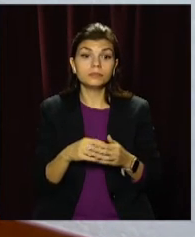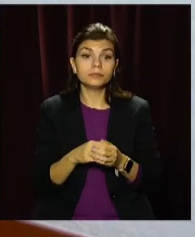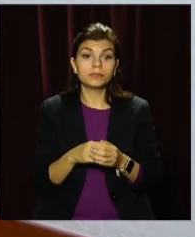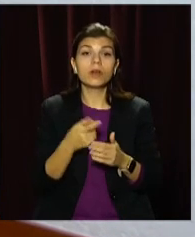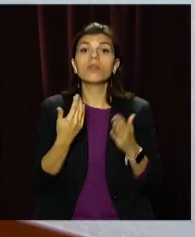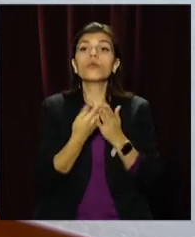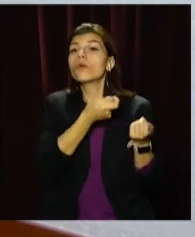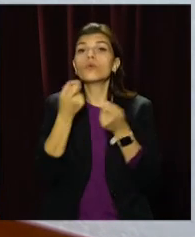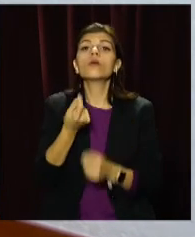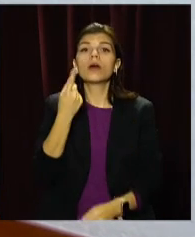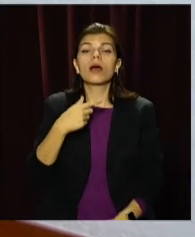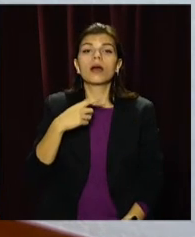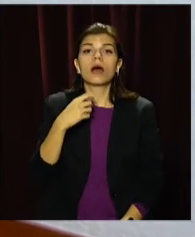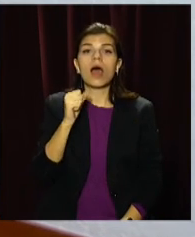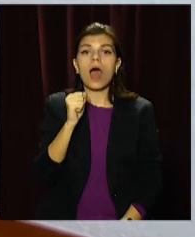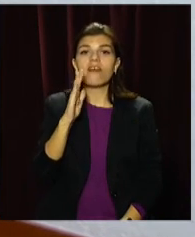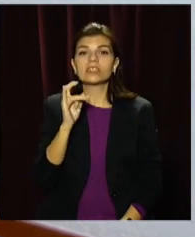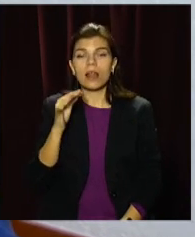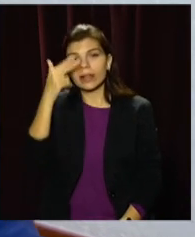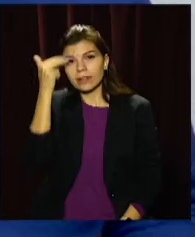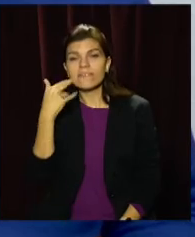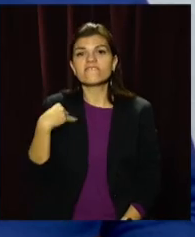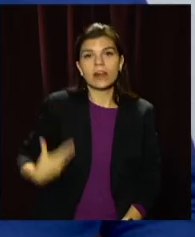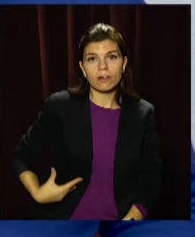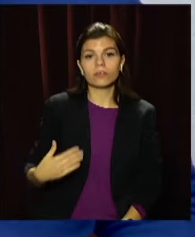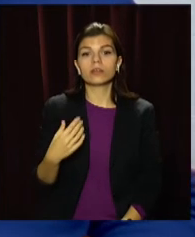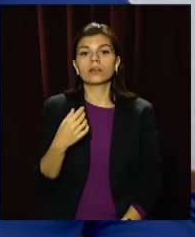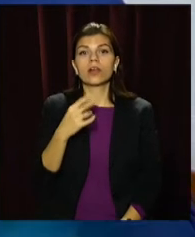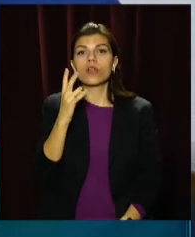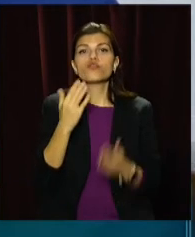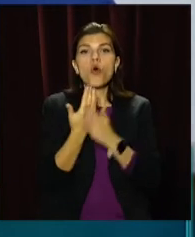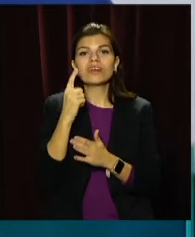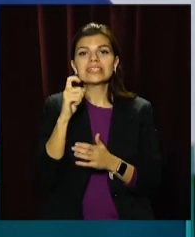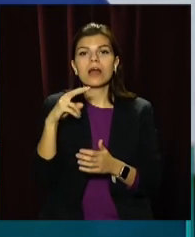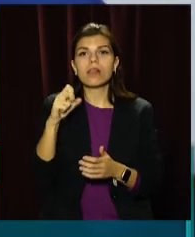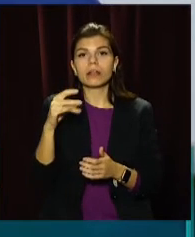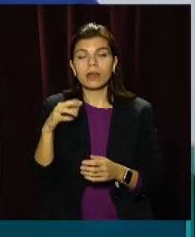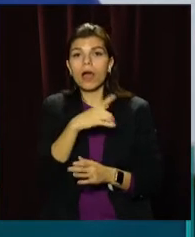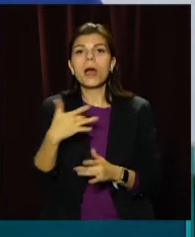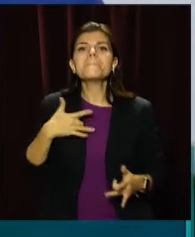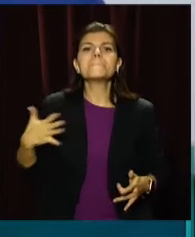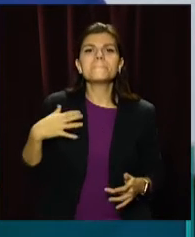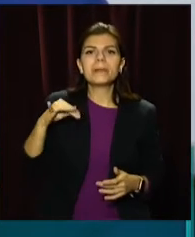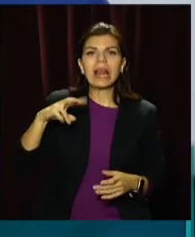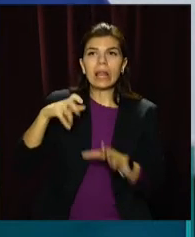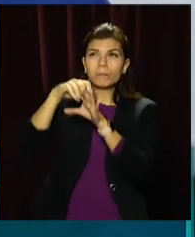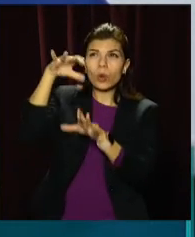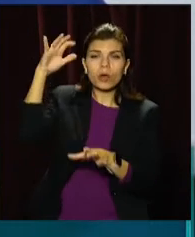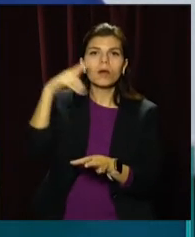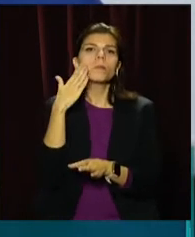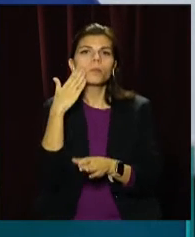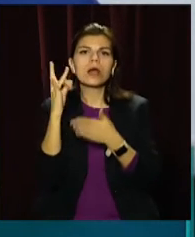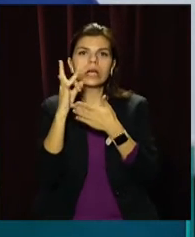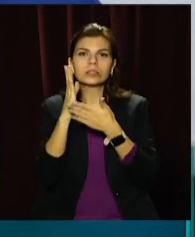Новая Зеландия, Австралия, Италия и Франция. Люди измеряют пыль по фракциям PM10,